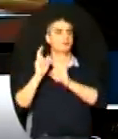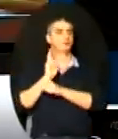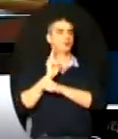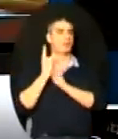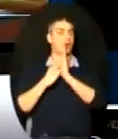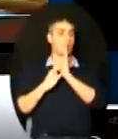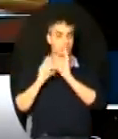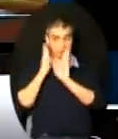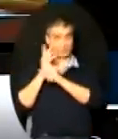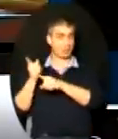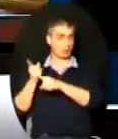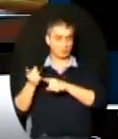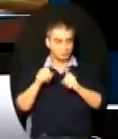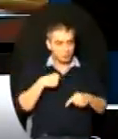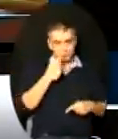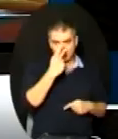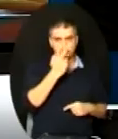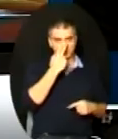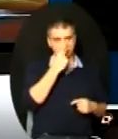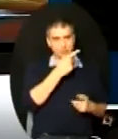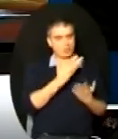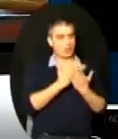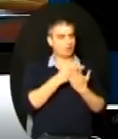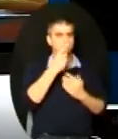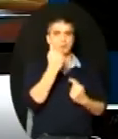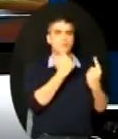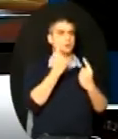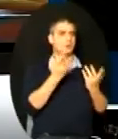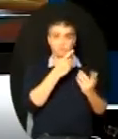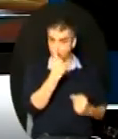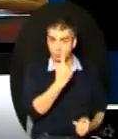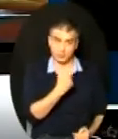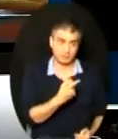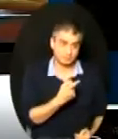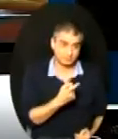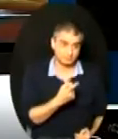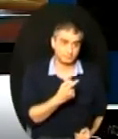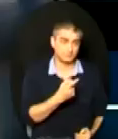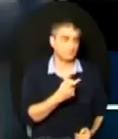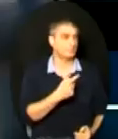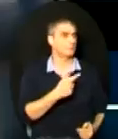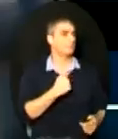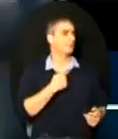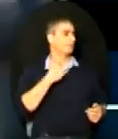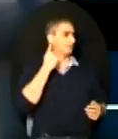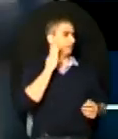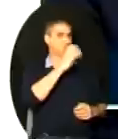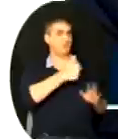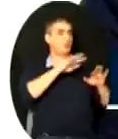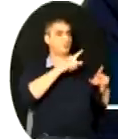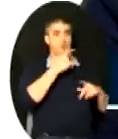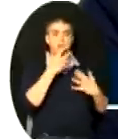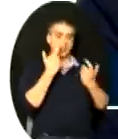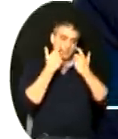חוק דווקא בטרור. כאן אנחנו רואים שיש ניסיון להוכיח שזה בודדים. אגב, זה בודדים. אני שהקשבתי לראש הממשלה על זה